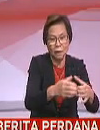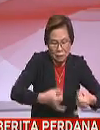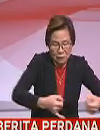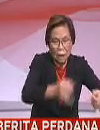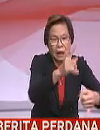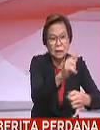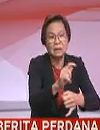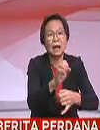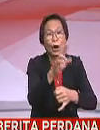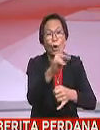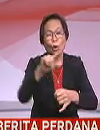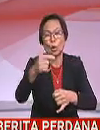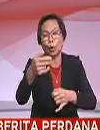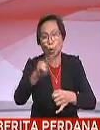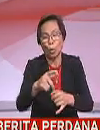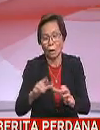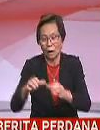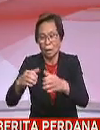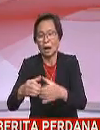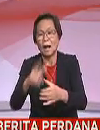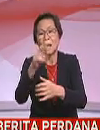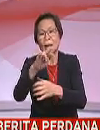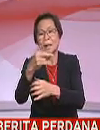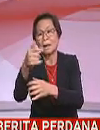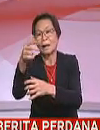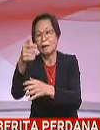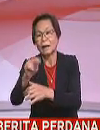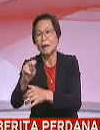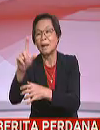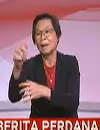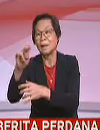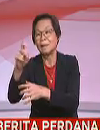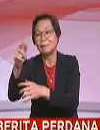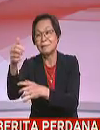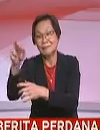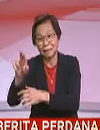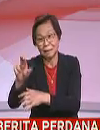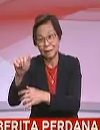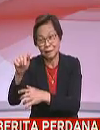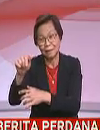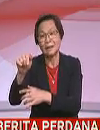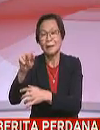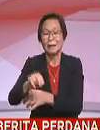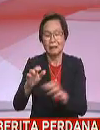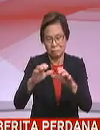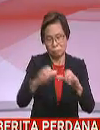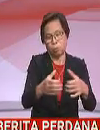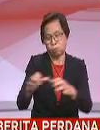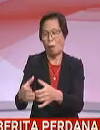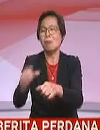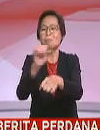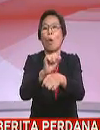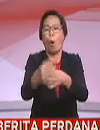the Jalan Teluk Gong dan cluster lingkaran Lintang kedua-duanya merupakan Cluster tempat kerja di